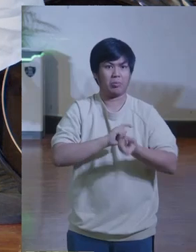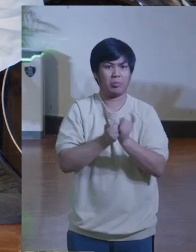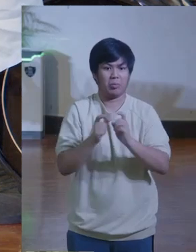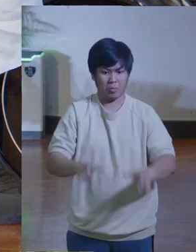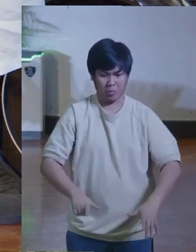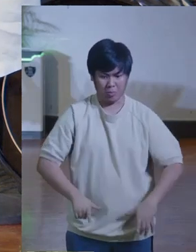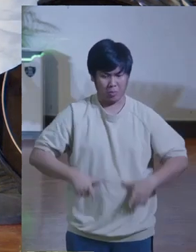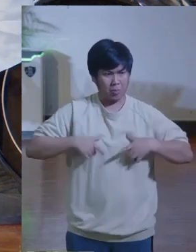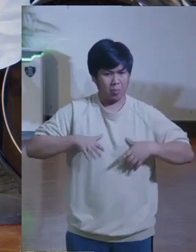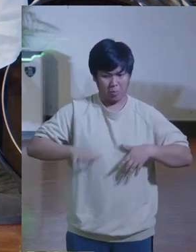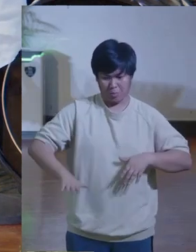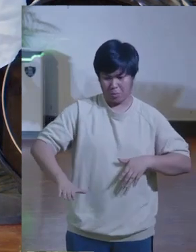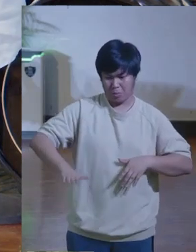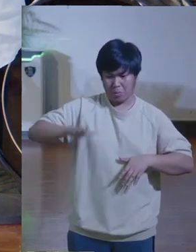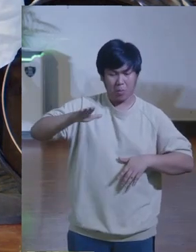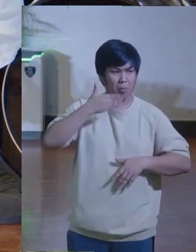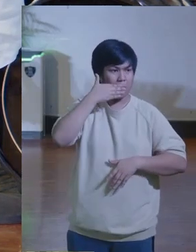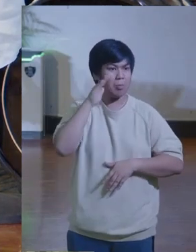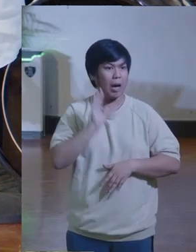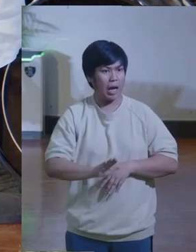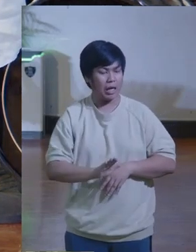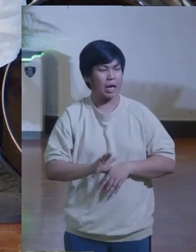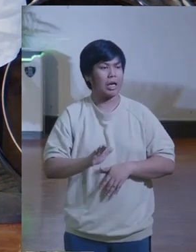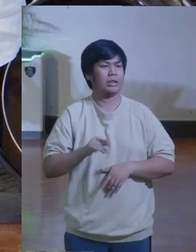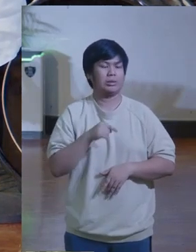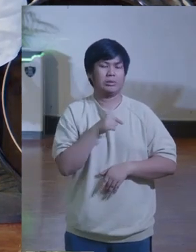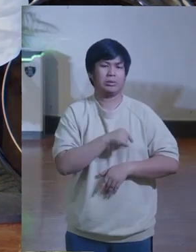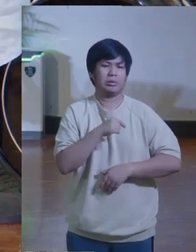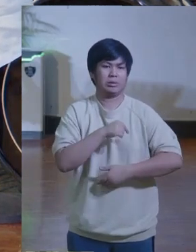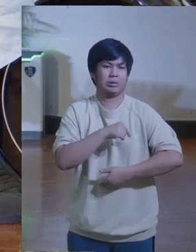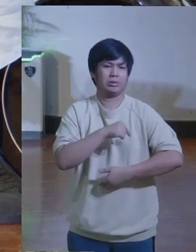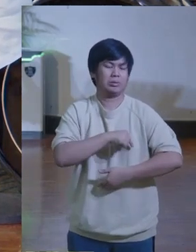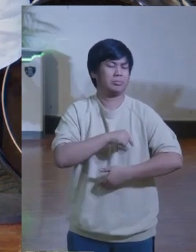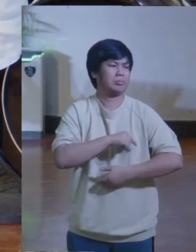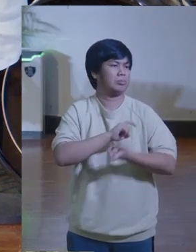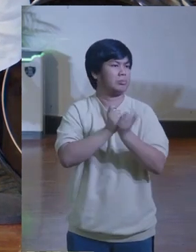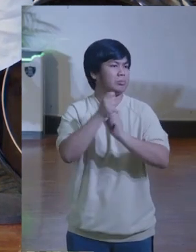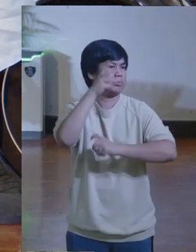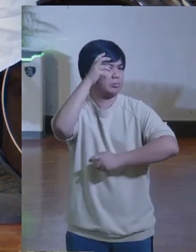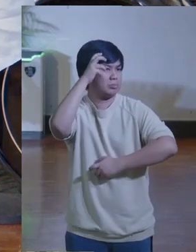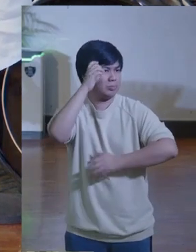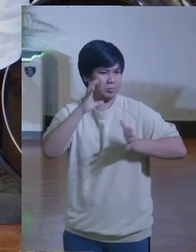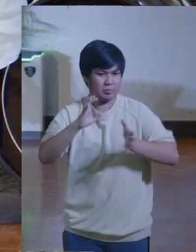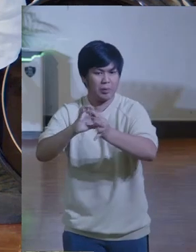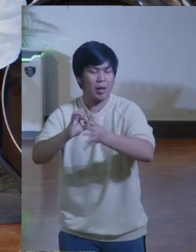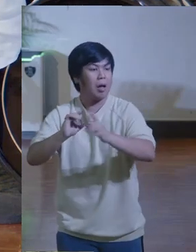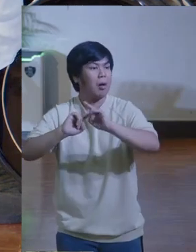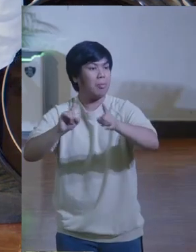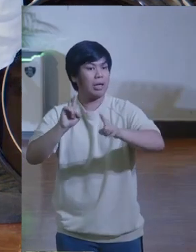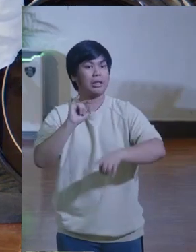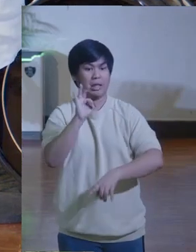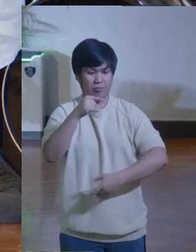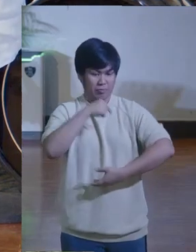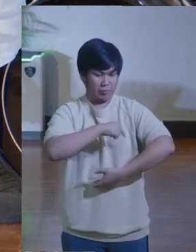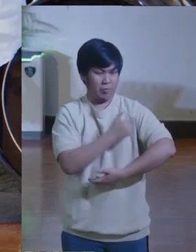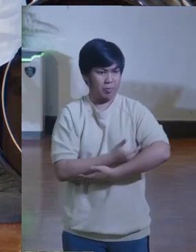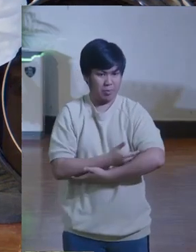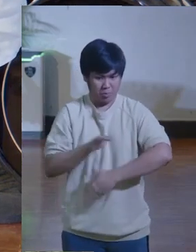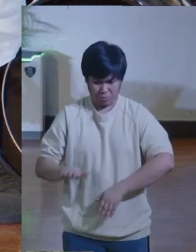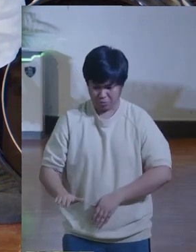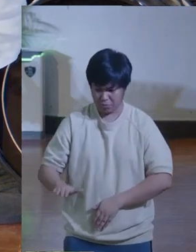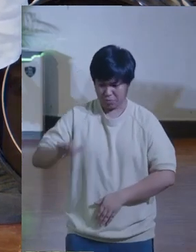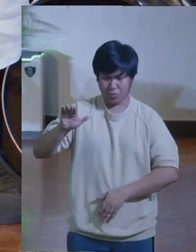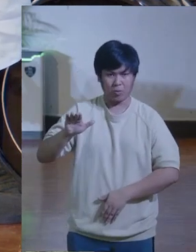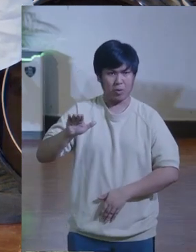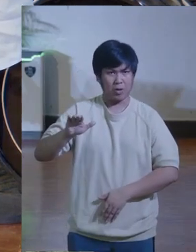merong daan para sila ay maligtas. The sacrament, to wit, of penance, by which